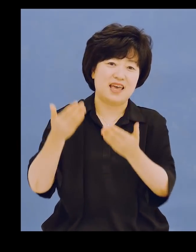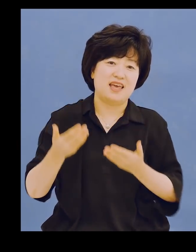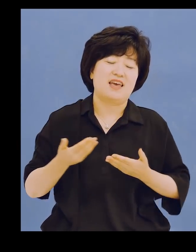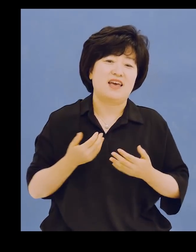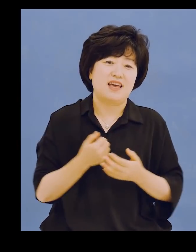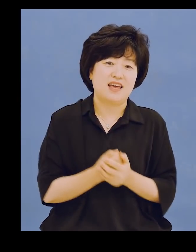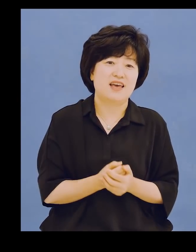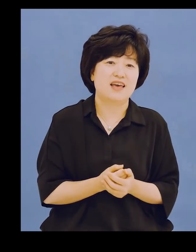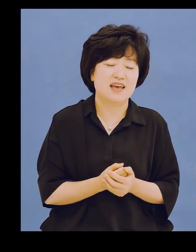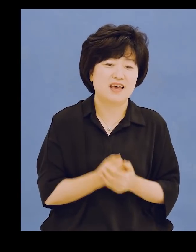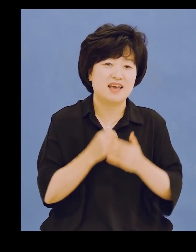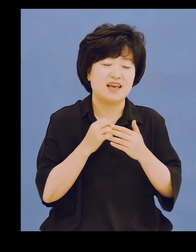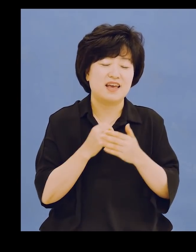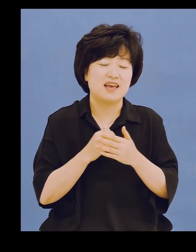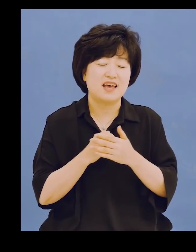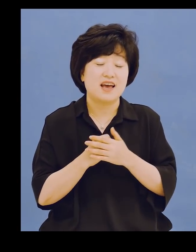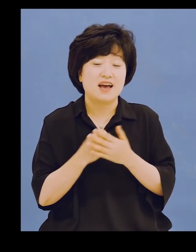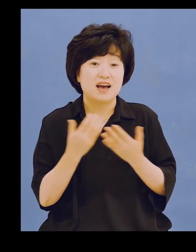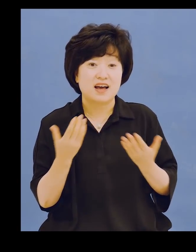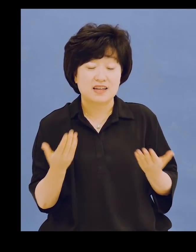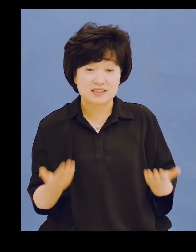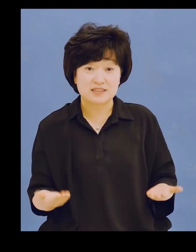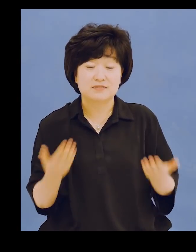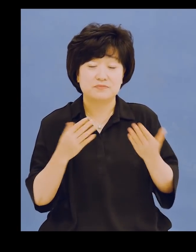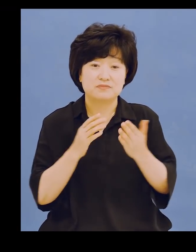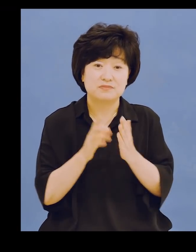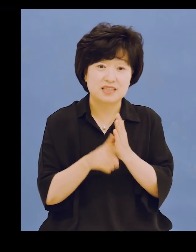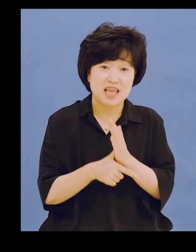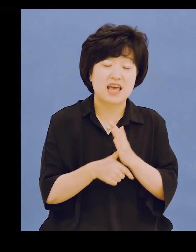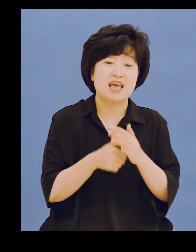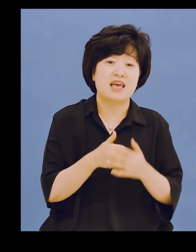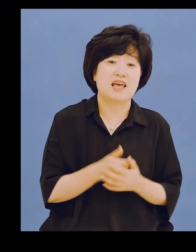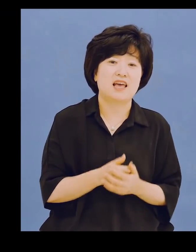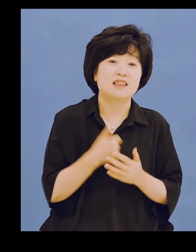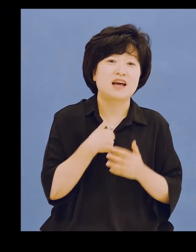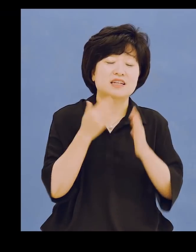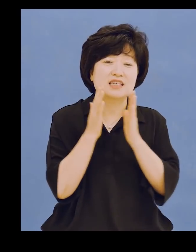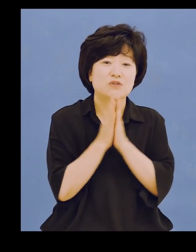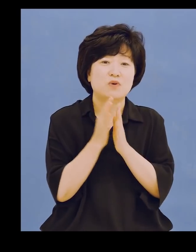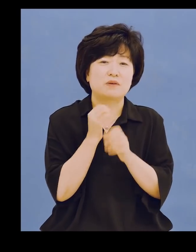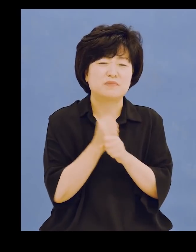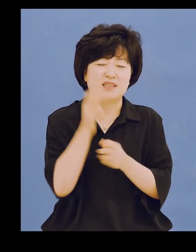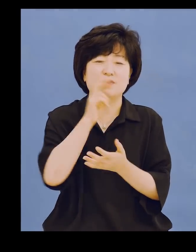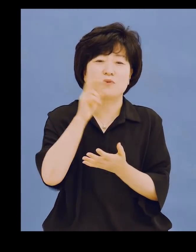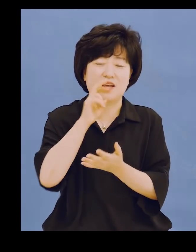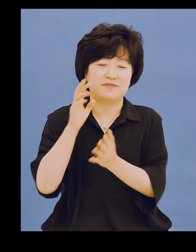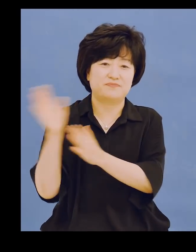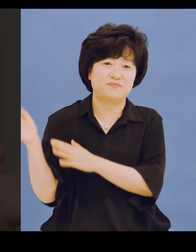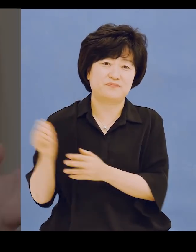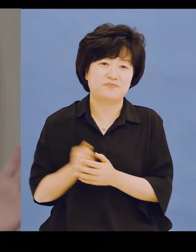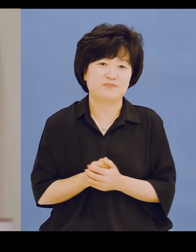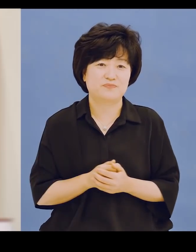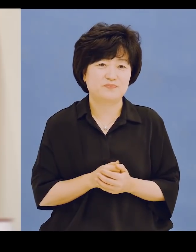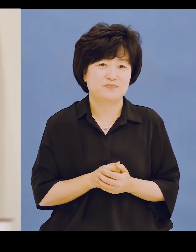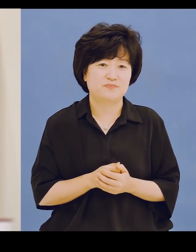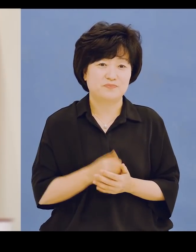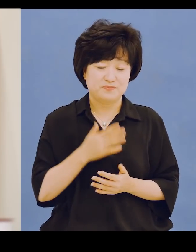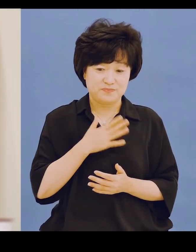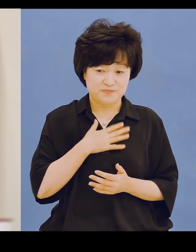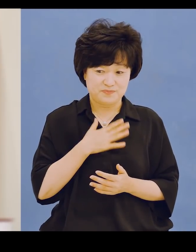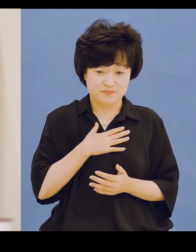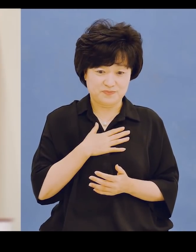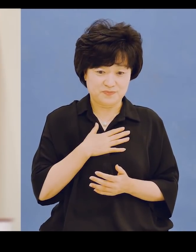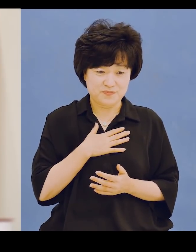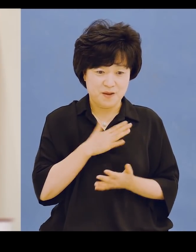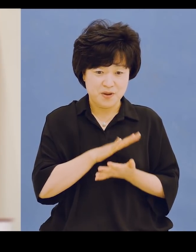이끄시네. 낙심될 때에 또 기도하 옛날엔 몰랐어요. 그래서 제가 변화가